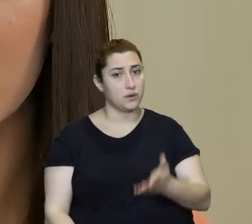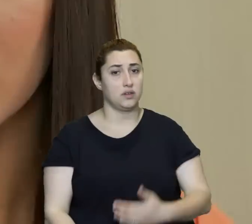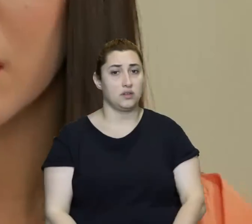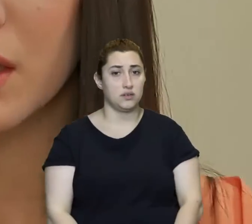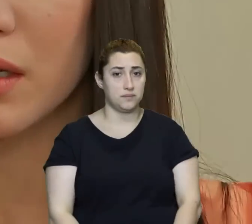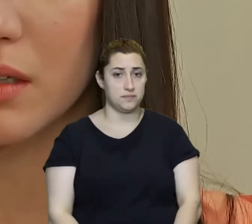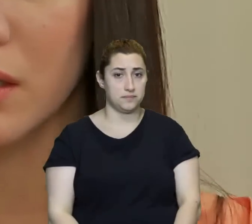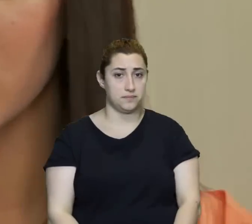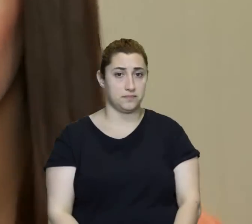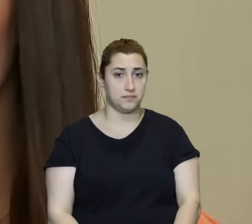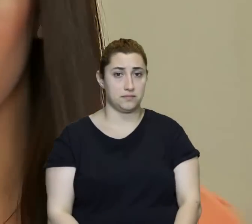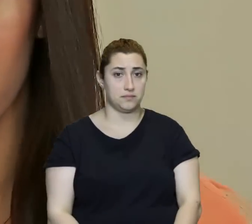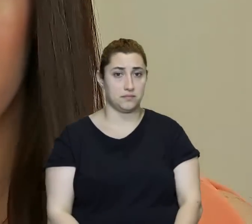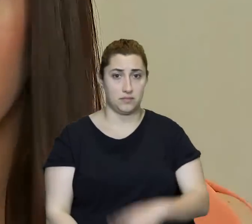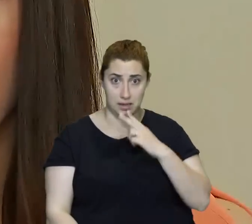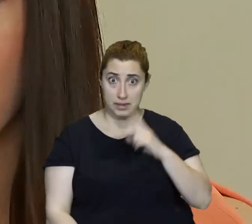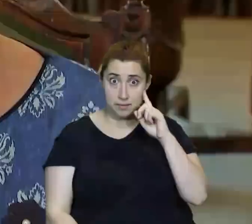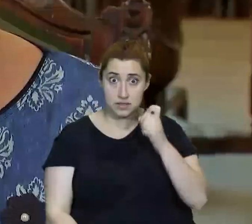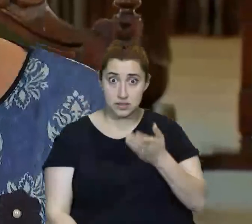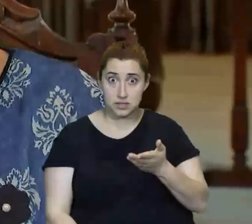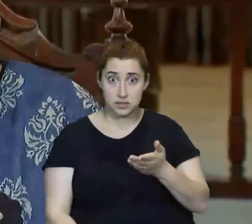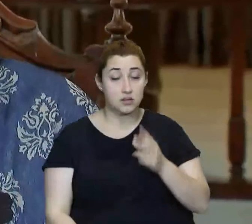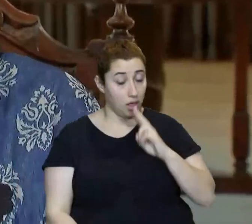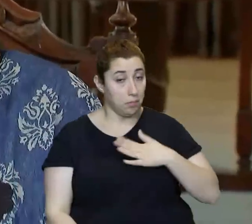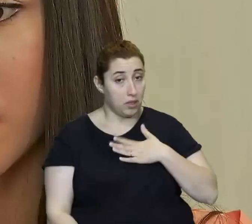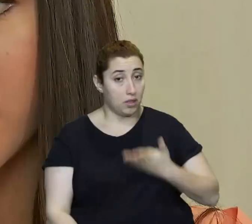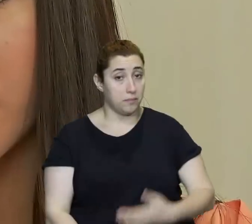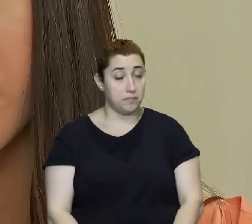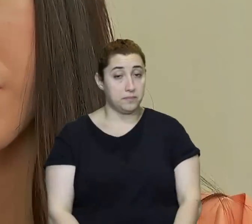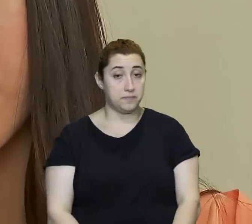ederim. Emin misiniz? Eminim.